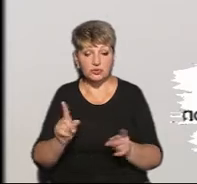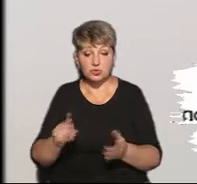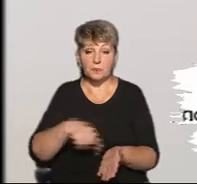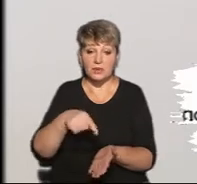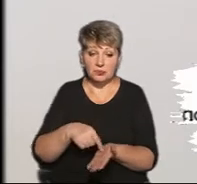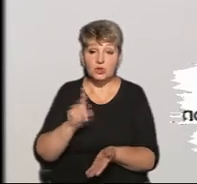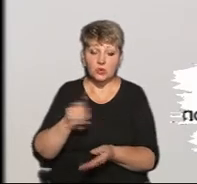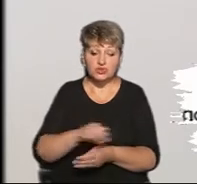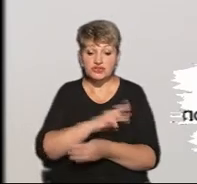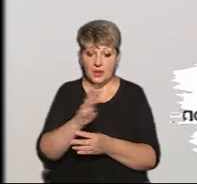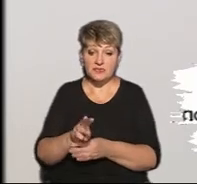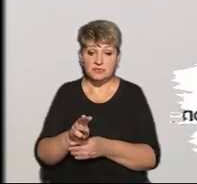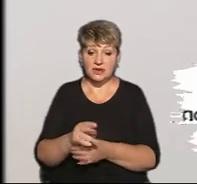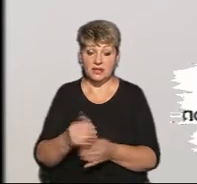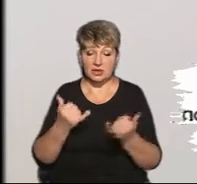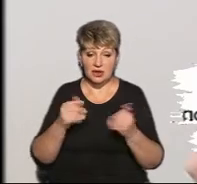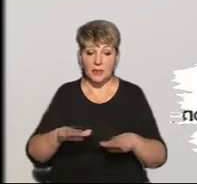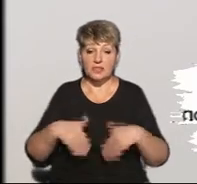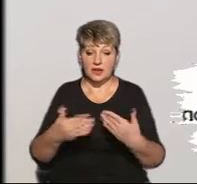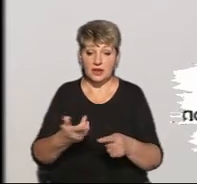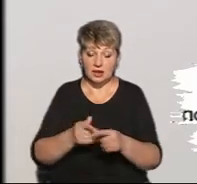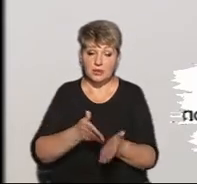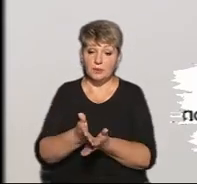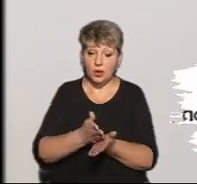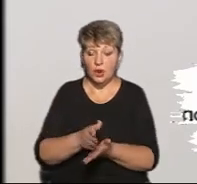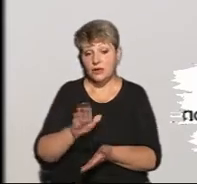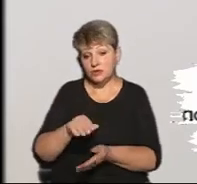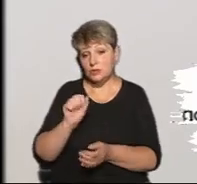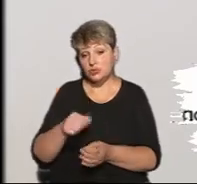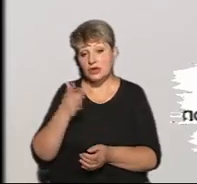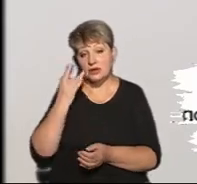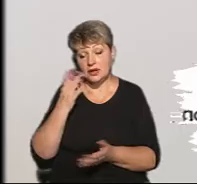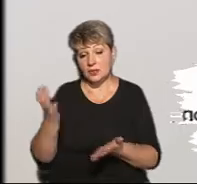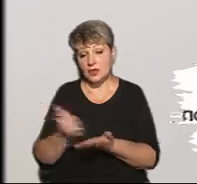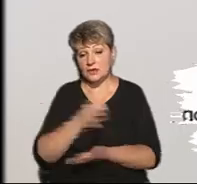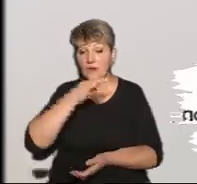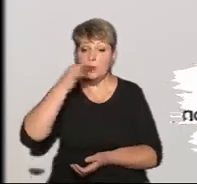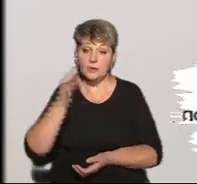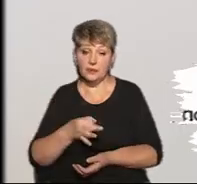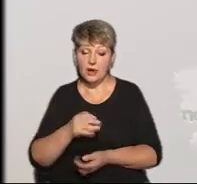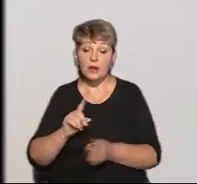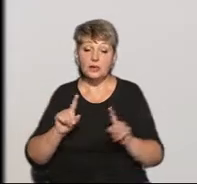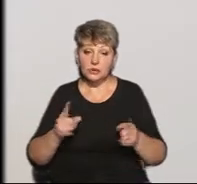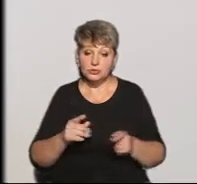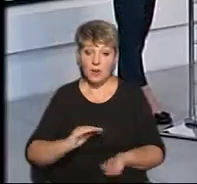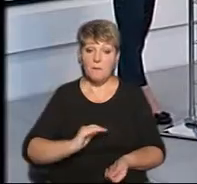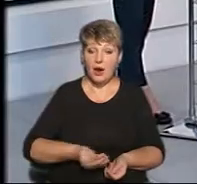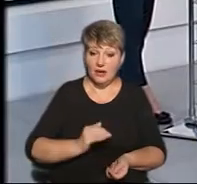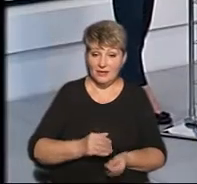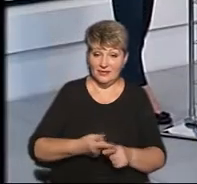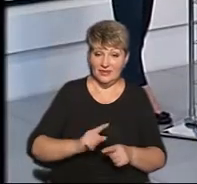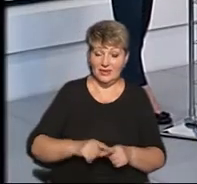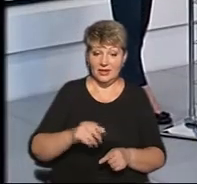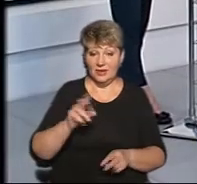місто забезпечувало, ну, надання цієї послуги. Тоді можна буде легше знайти відповідального, тому що приватника, ну, набагато важче